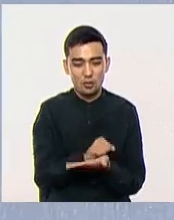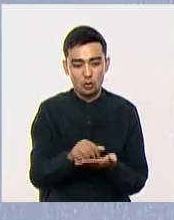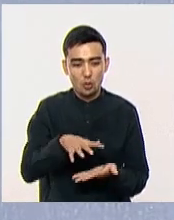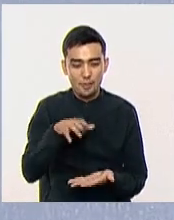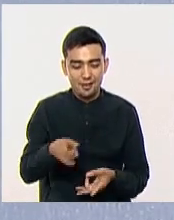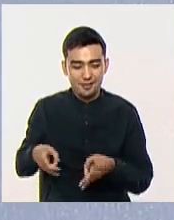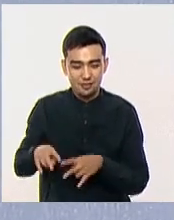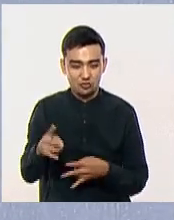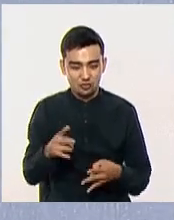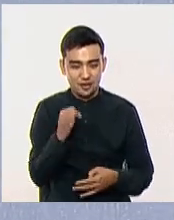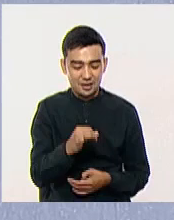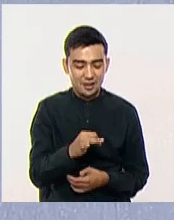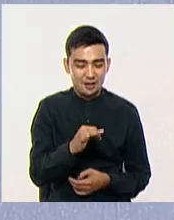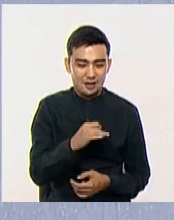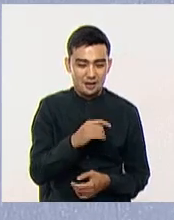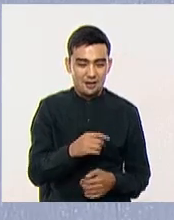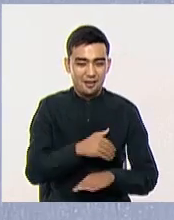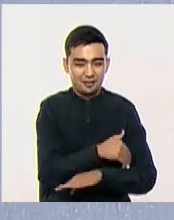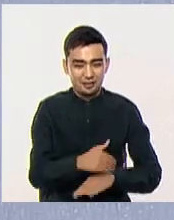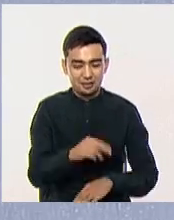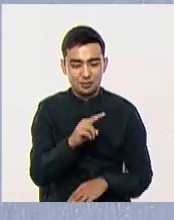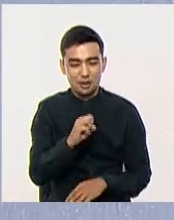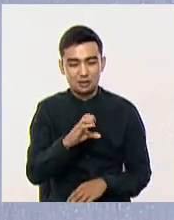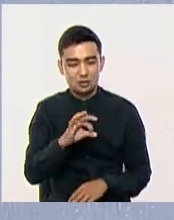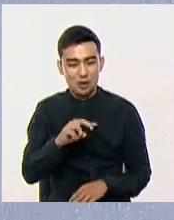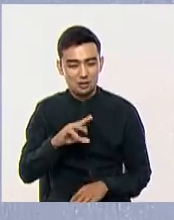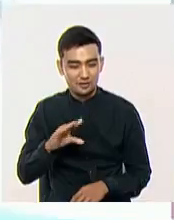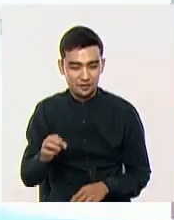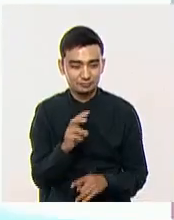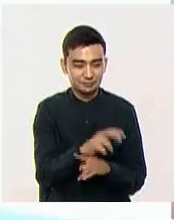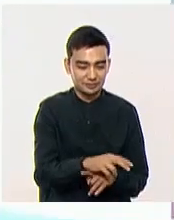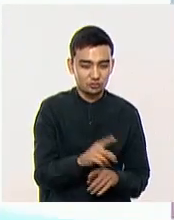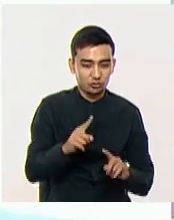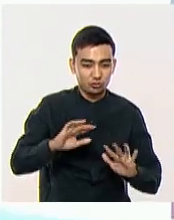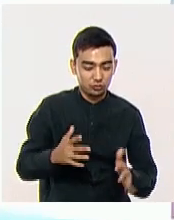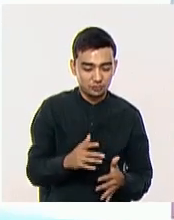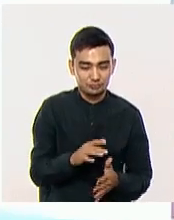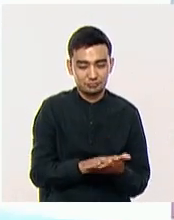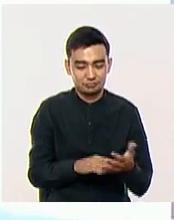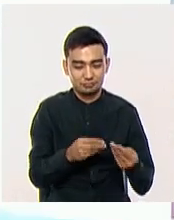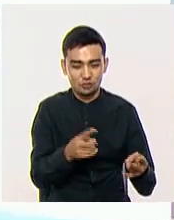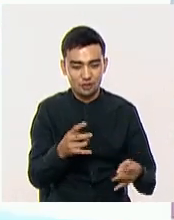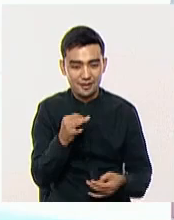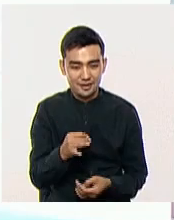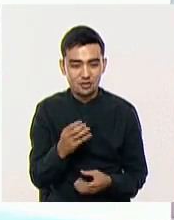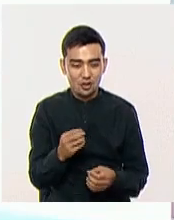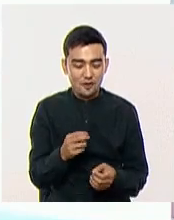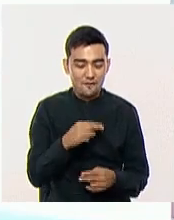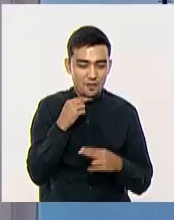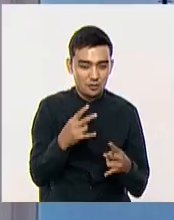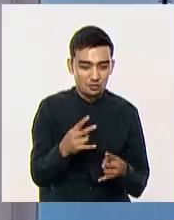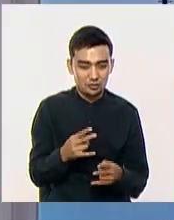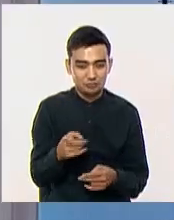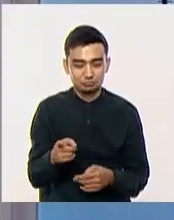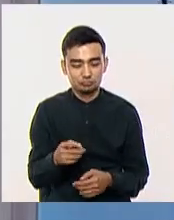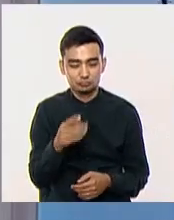а также заучить адрес посольства или консульства и в случае чего обратиться туда. А еще внимательно относиться к фирмам, которые предлагают